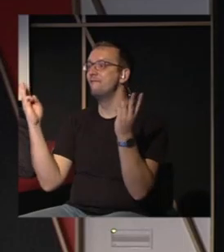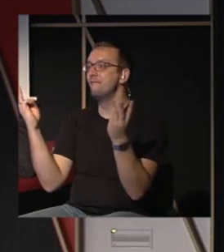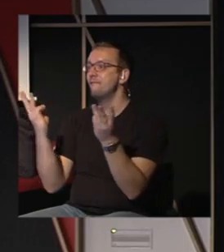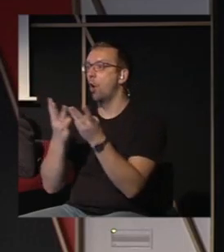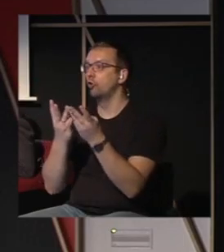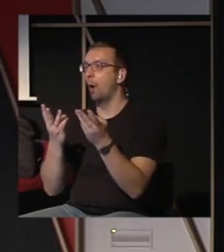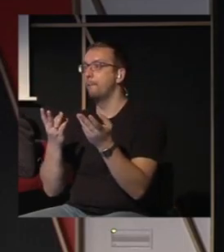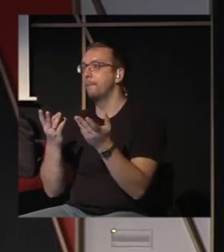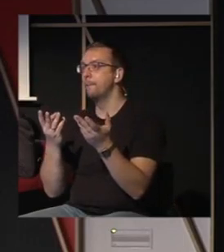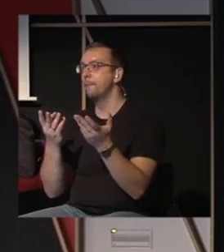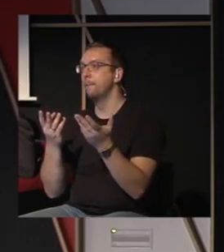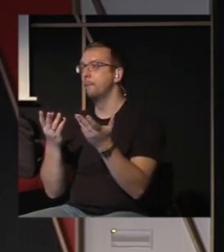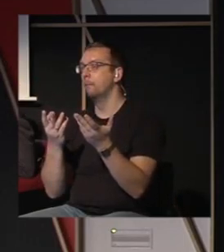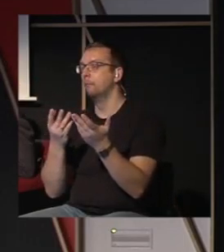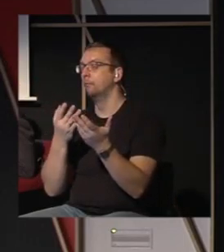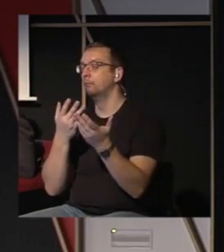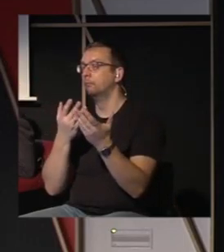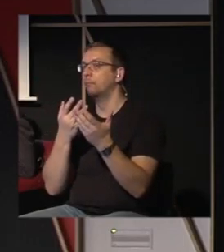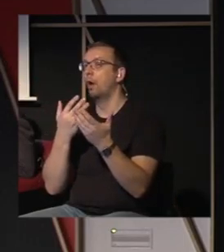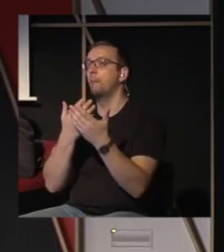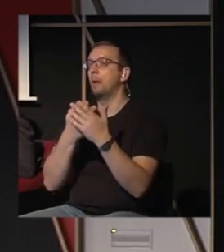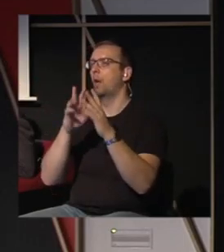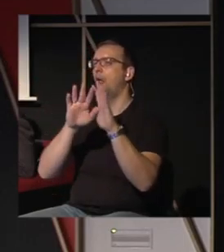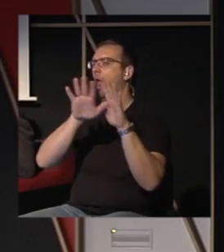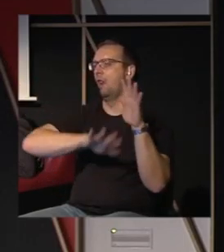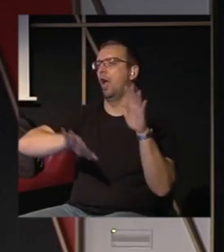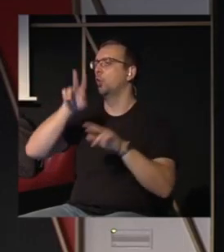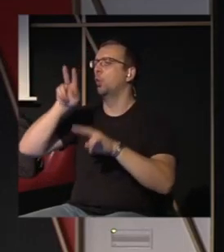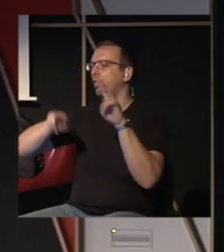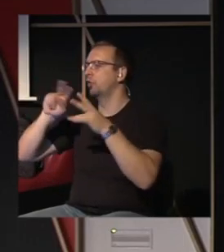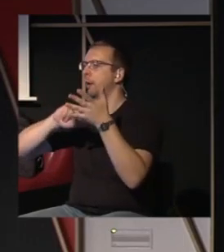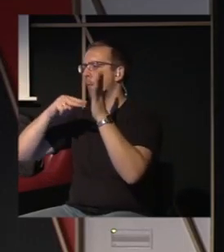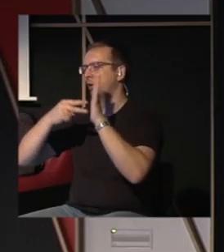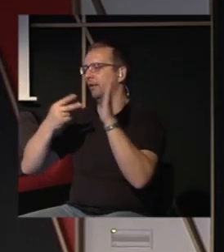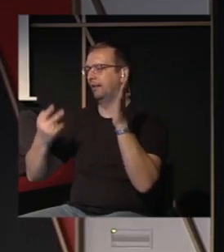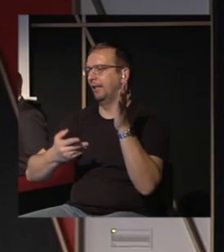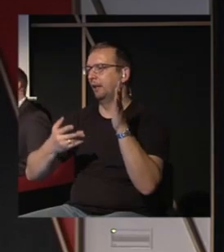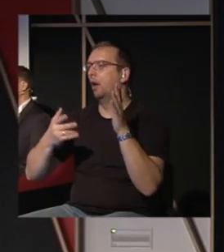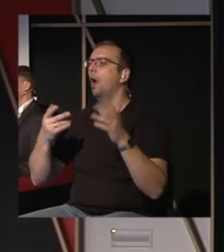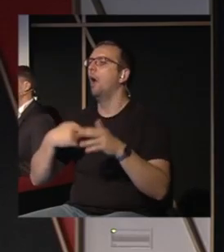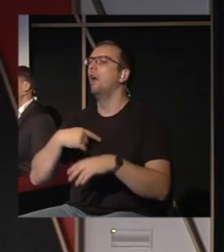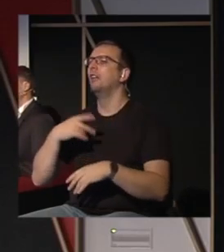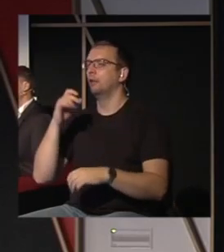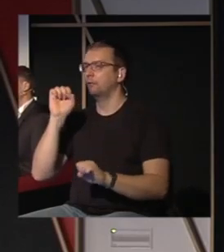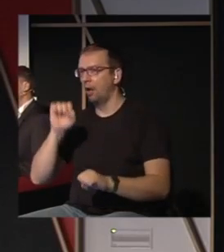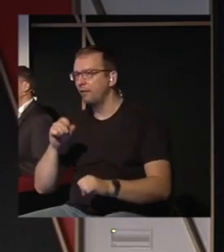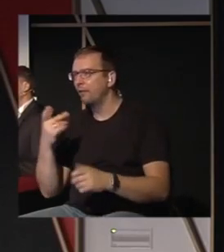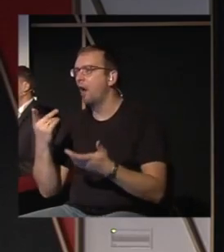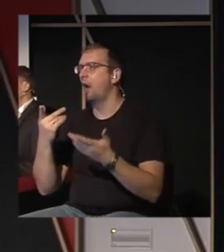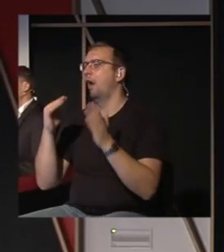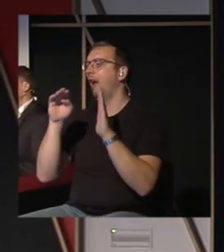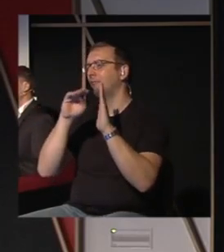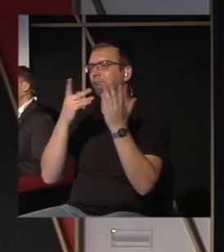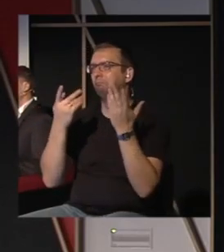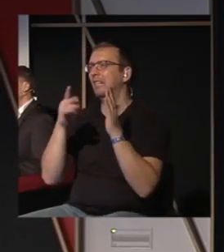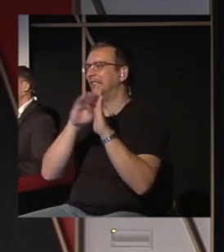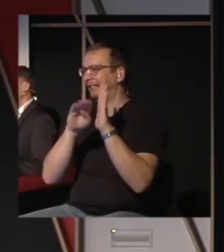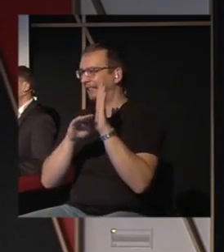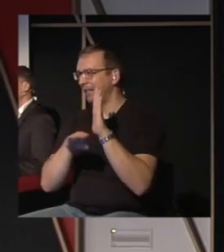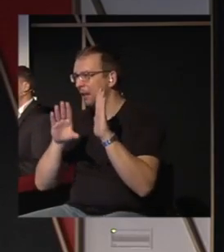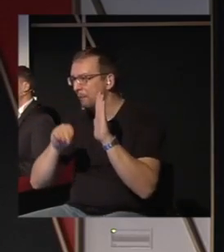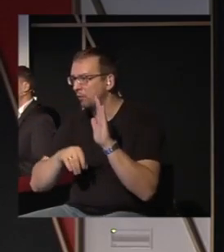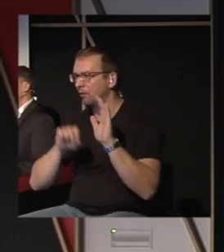Gerade in jedem Land ist die politische Lage eine andere. Kriegt man da auch ein politisches Handwerkszeug mit, wie man mit Politikern, mit Vorständen und sowas